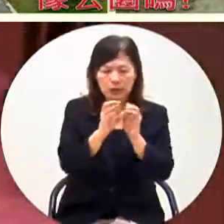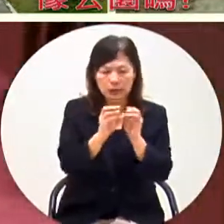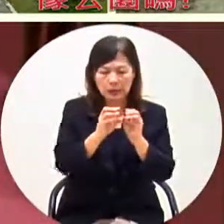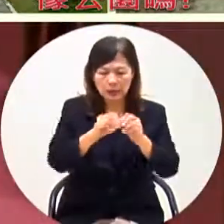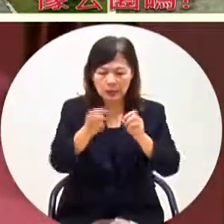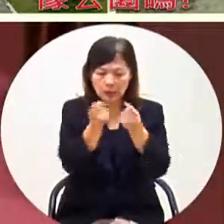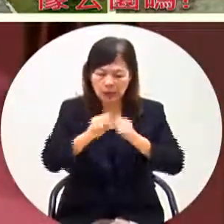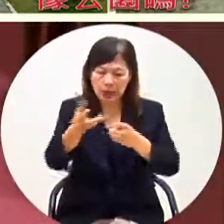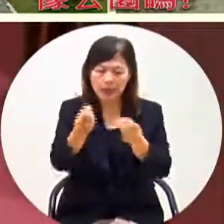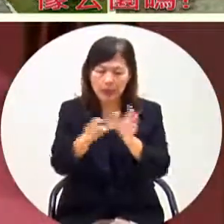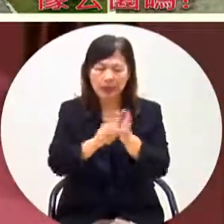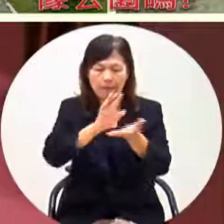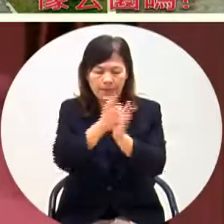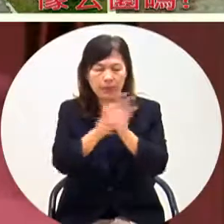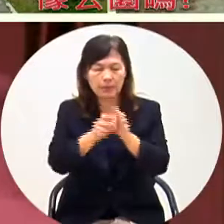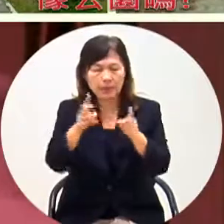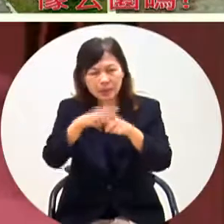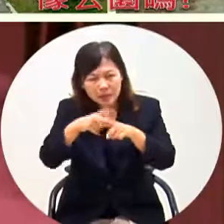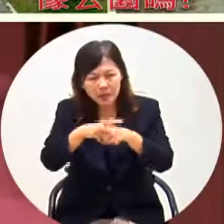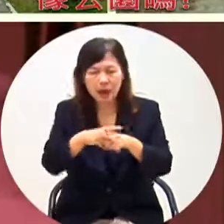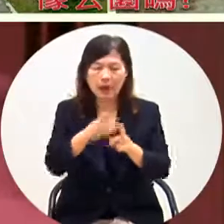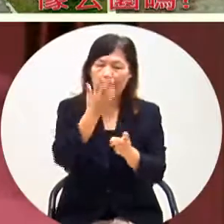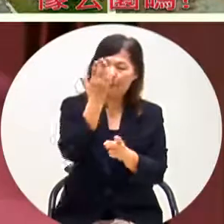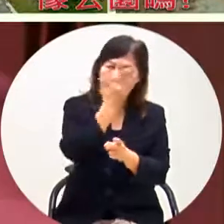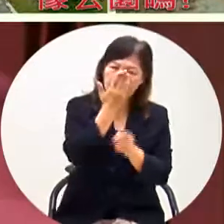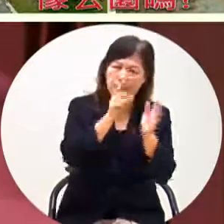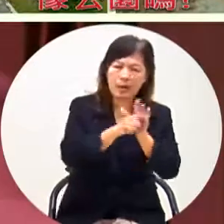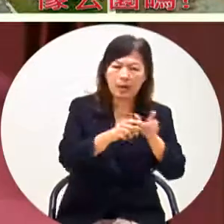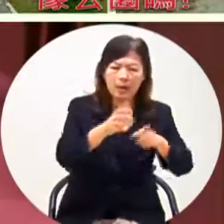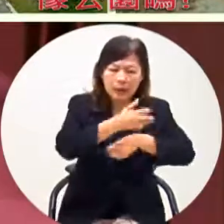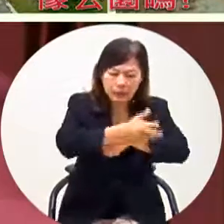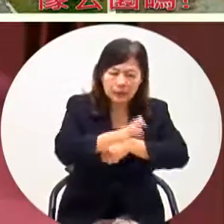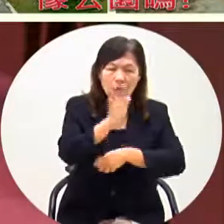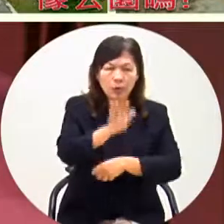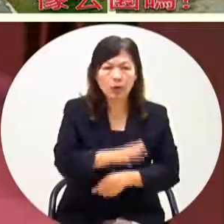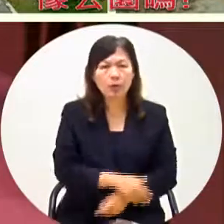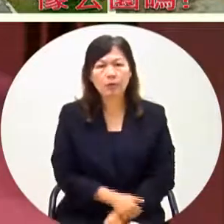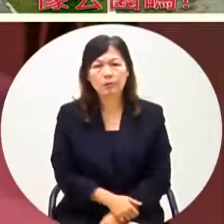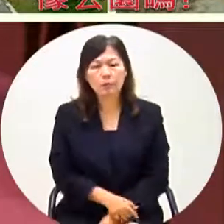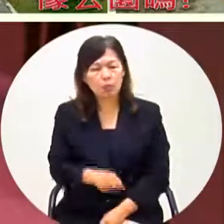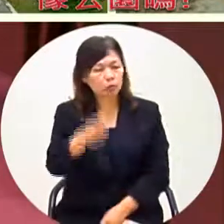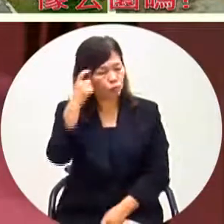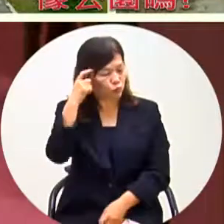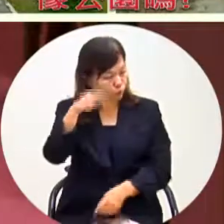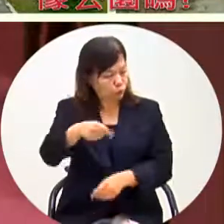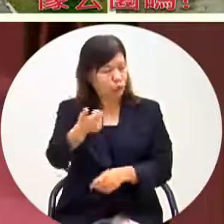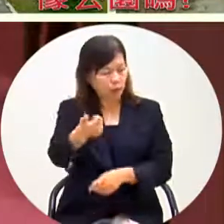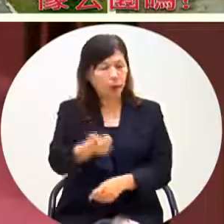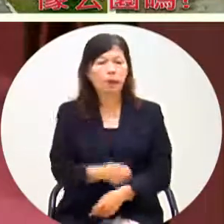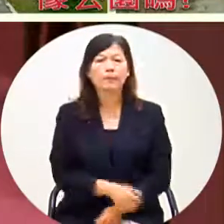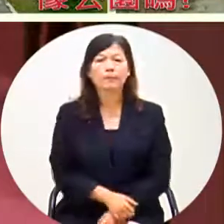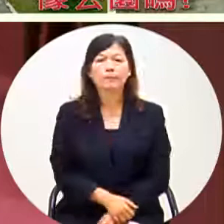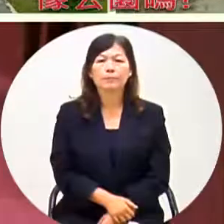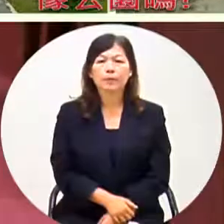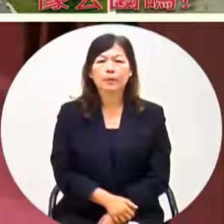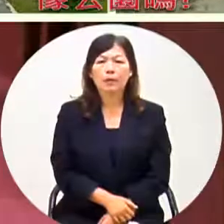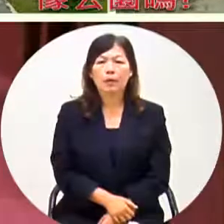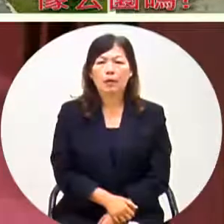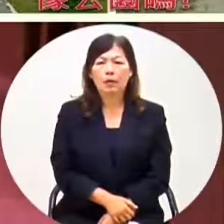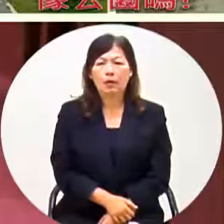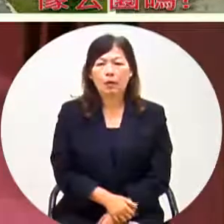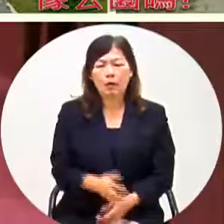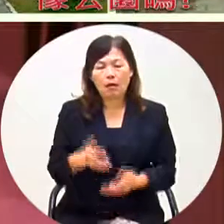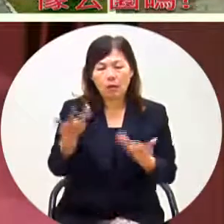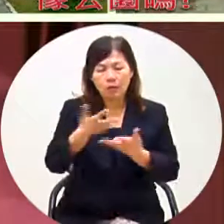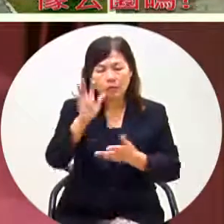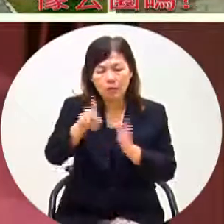而美的一个乡镇。哎，我觉得这个构想非常好。结果啊，因为很多问题啊，因为经费问题，因为很多技术